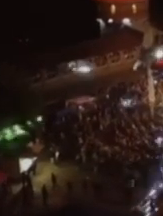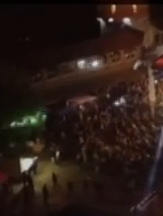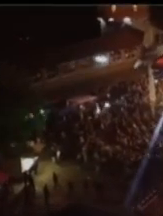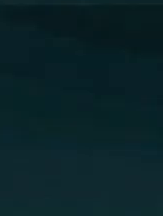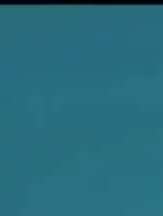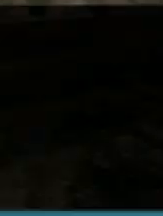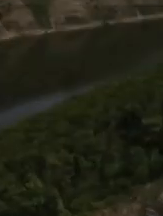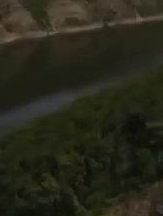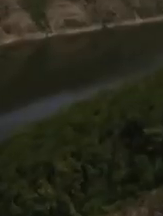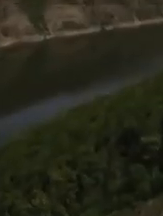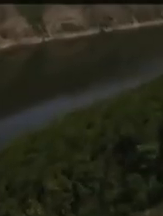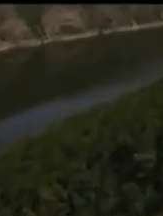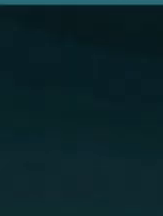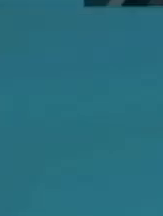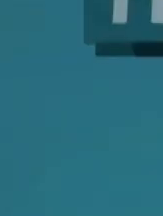Музика